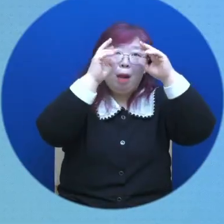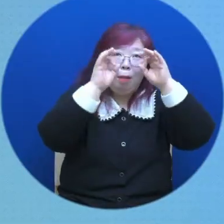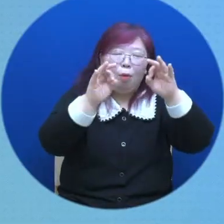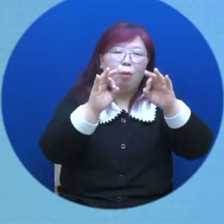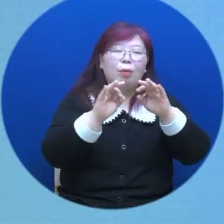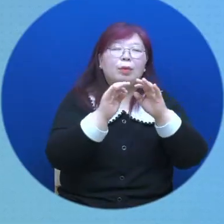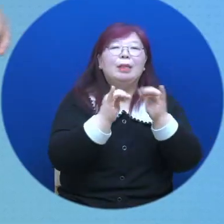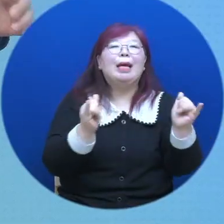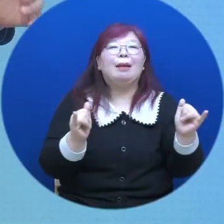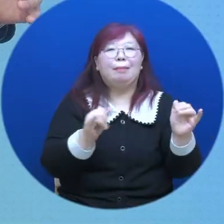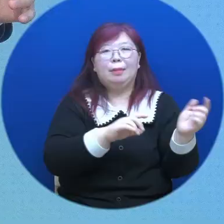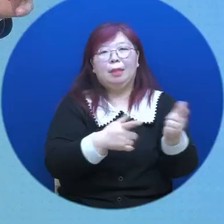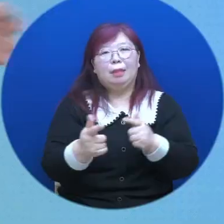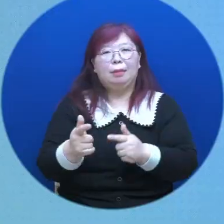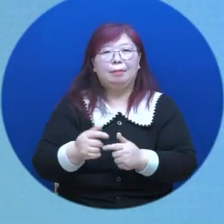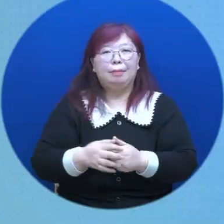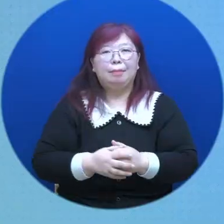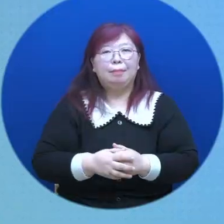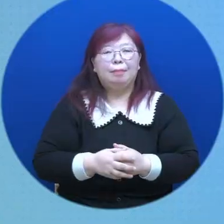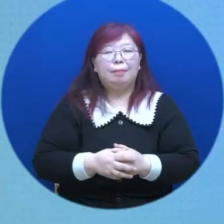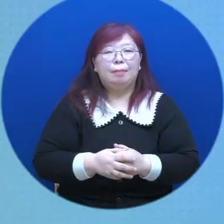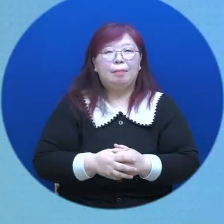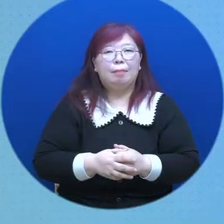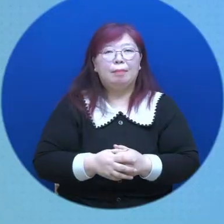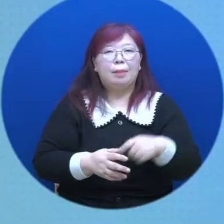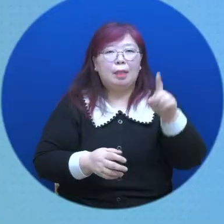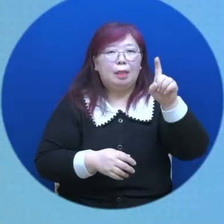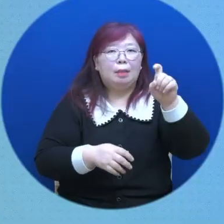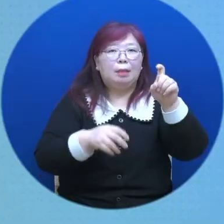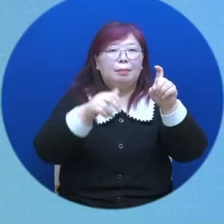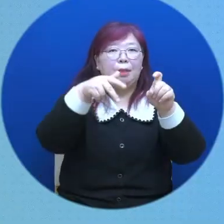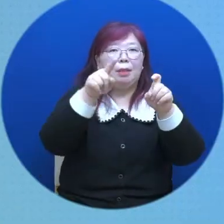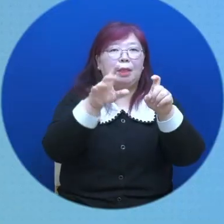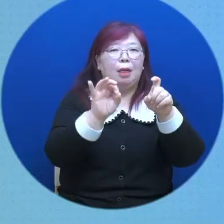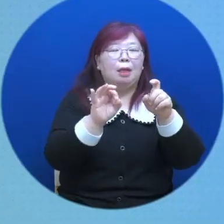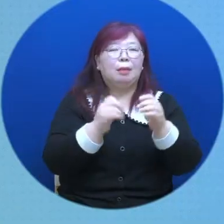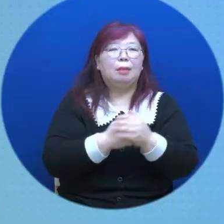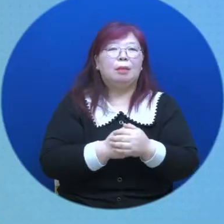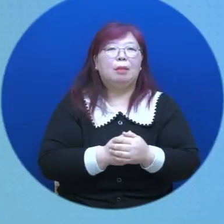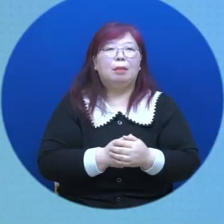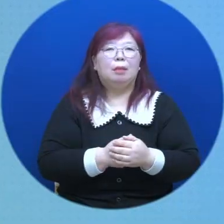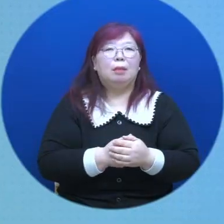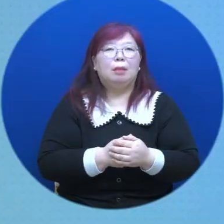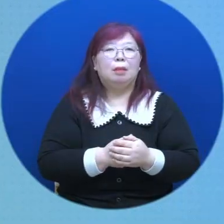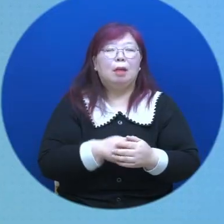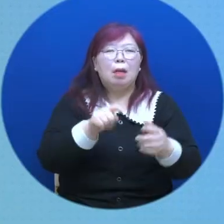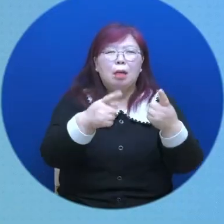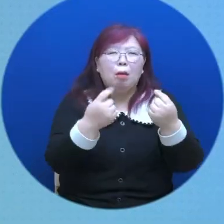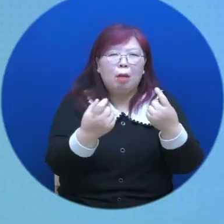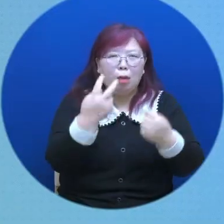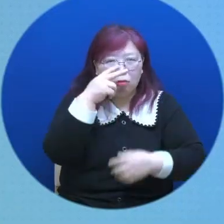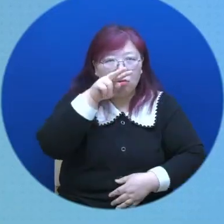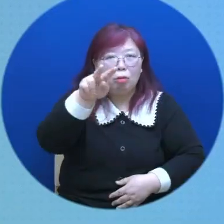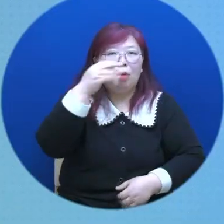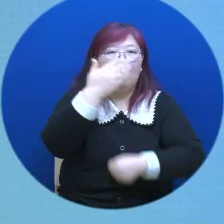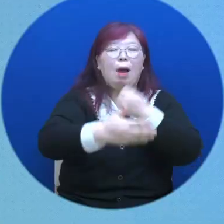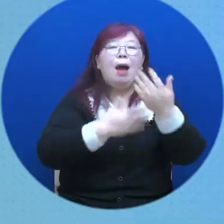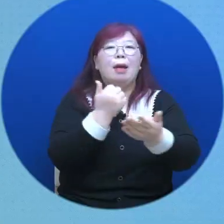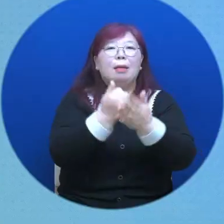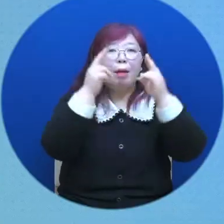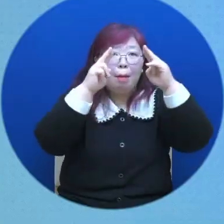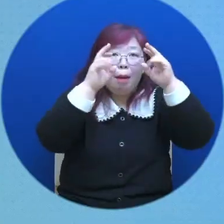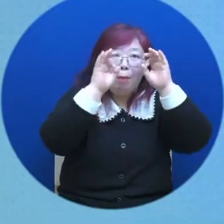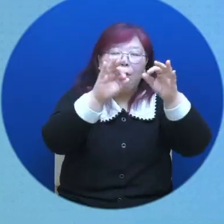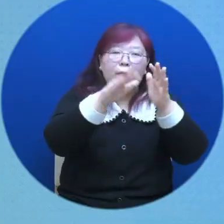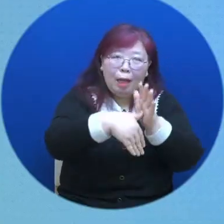그들이 히브리서 11장의 말씀입니다. 여러분이 이와 같이 눈을 들어 하나님을 바라보게 될 때